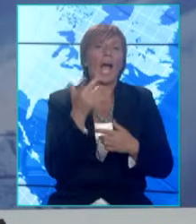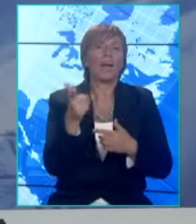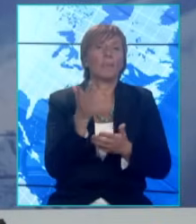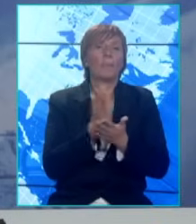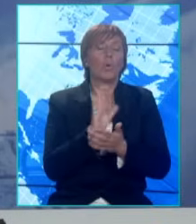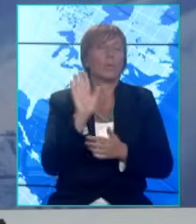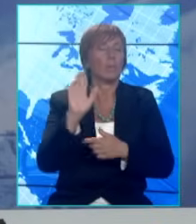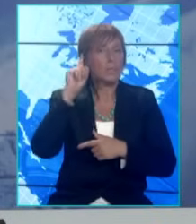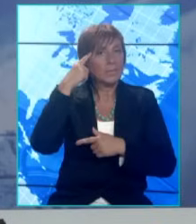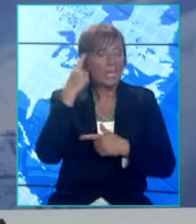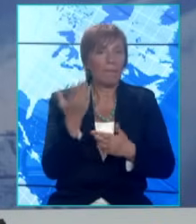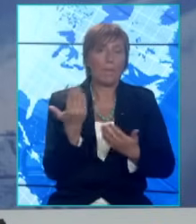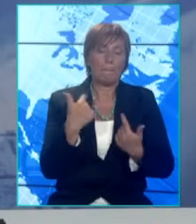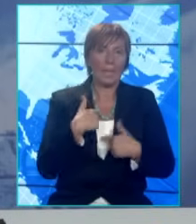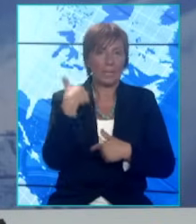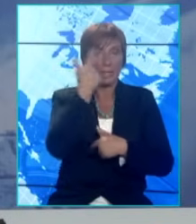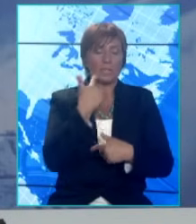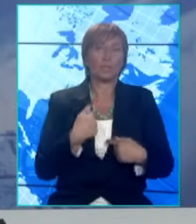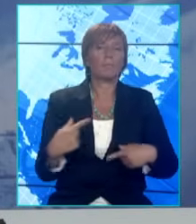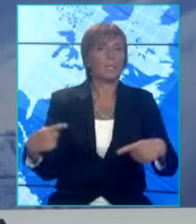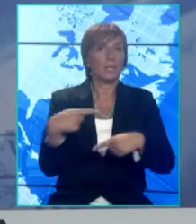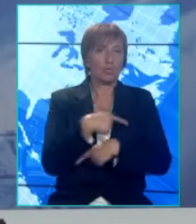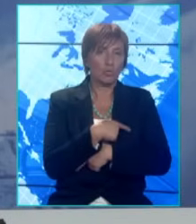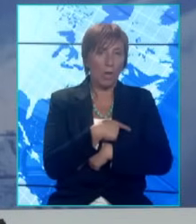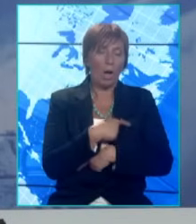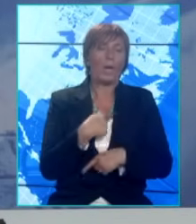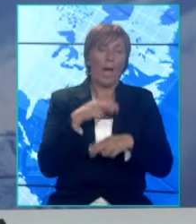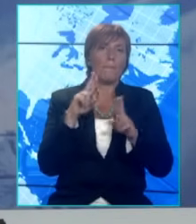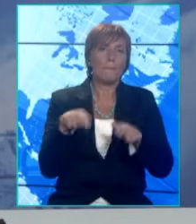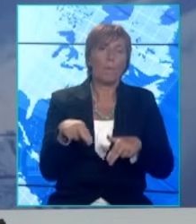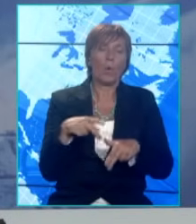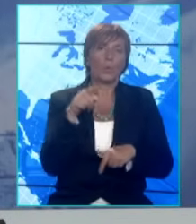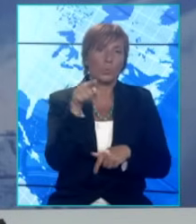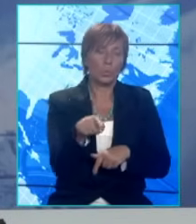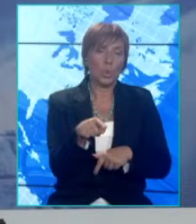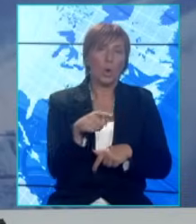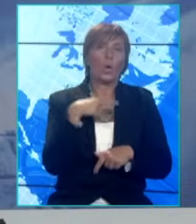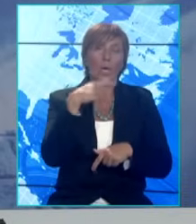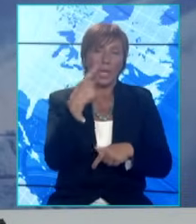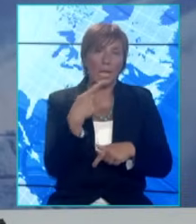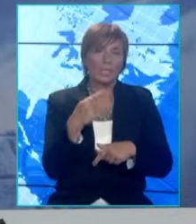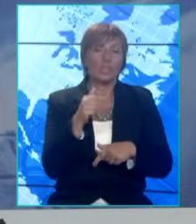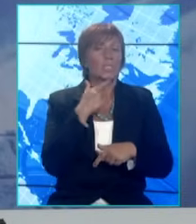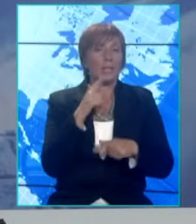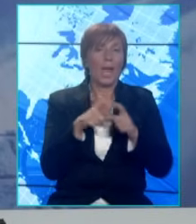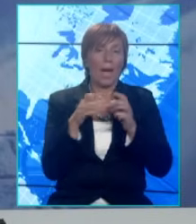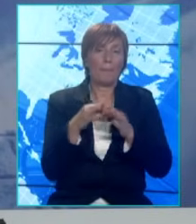stav. Meni je osobno žao, dakle, i to mogu reći i